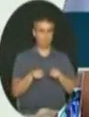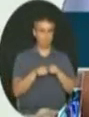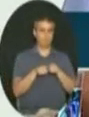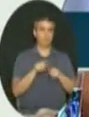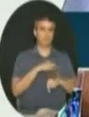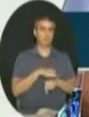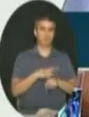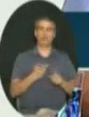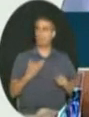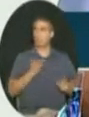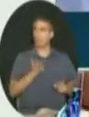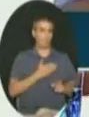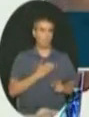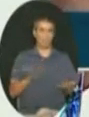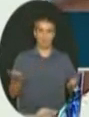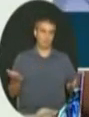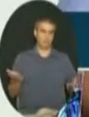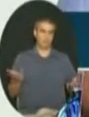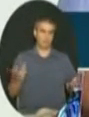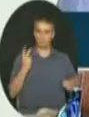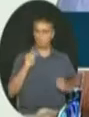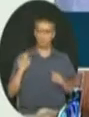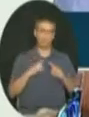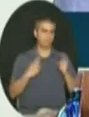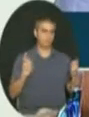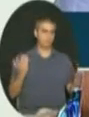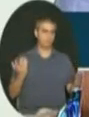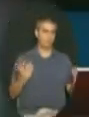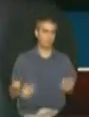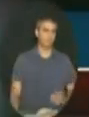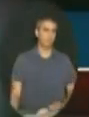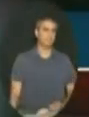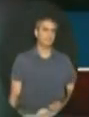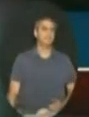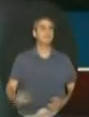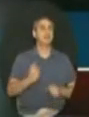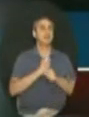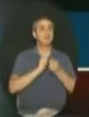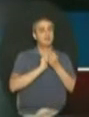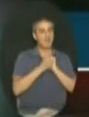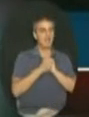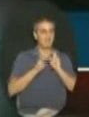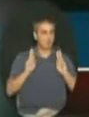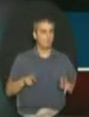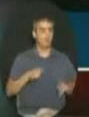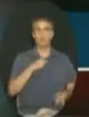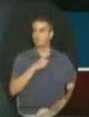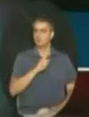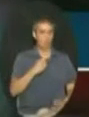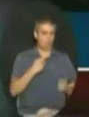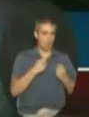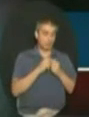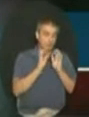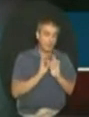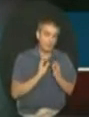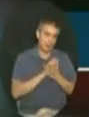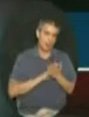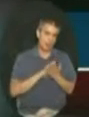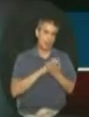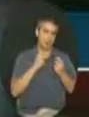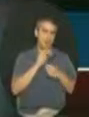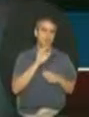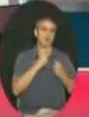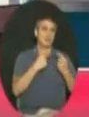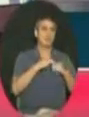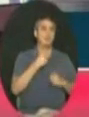אם הם מתכנסים באותה שעה, שניהם בשני נושאים שונים. צריך לעשות רפורמה רצינית, אבל זה לא קשור בכלל לנושא הוועדות.